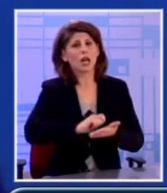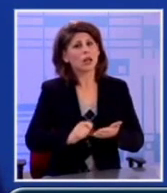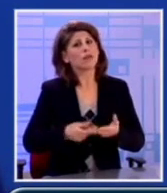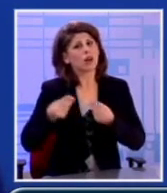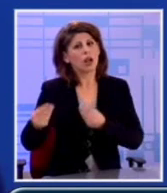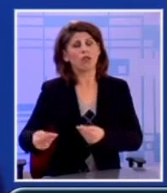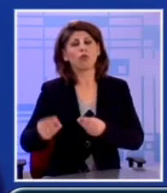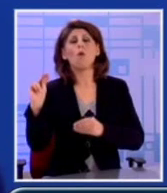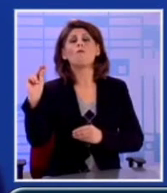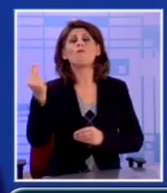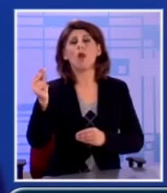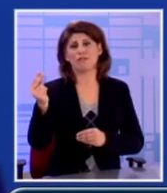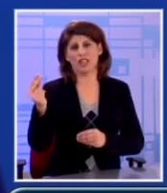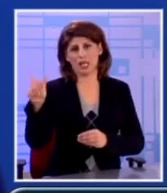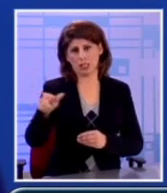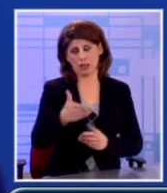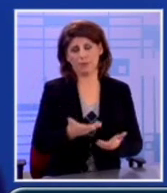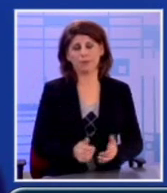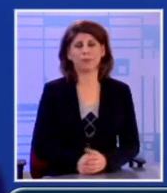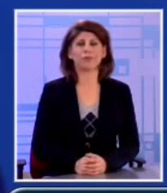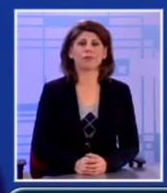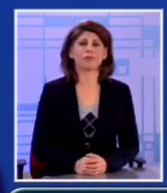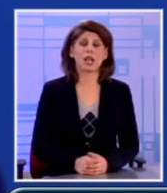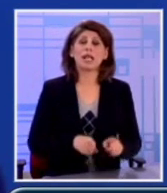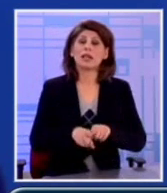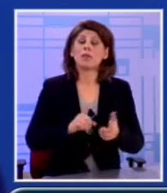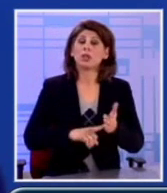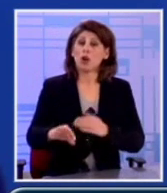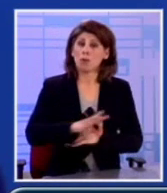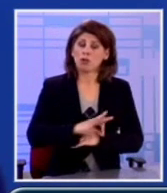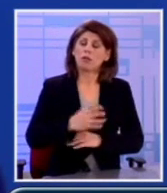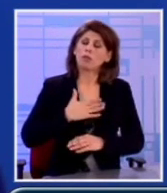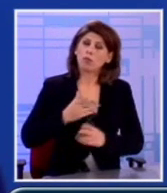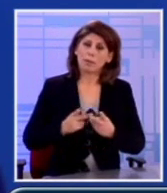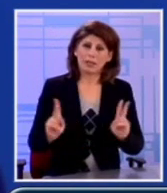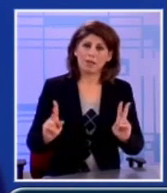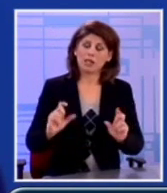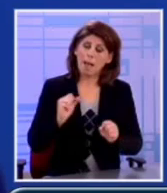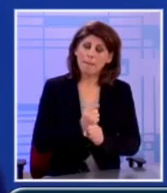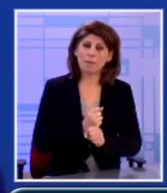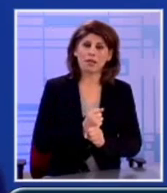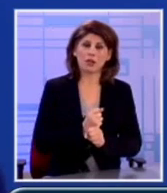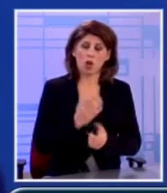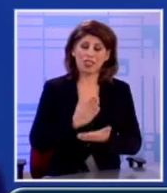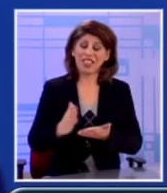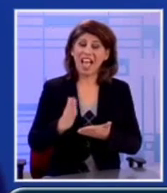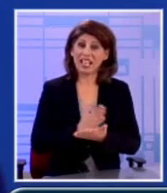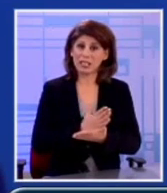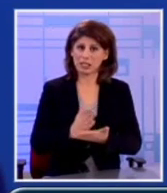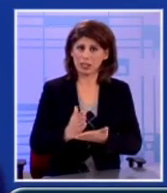Τώρα, σε σχέση με τα νομοσχέδια, θα μου επιτρέψετε να επιμείνω στη διάκριση